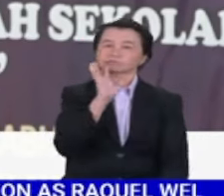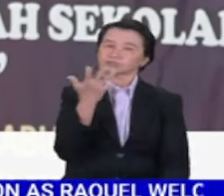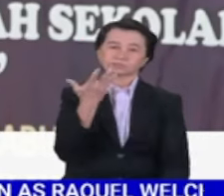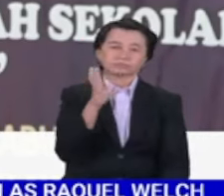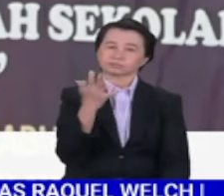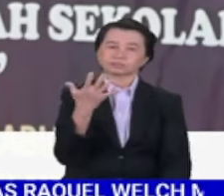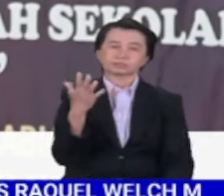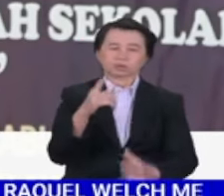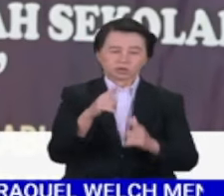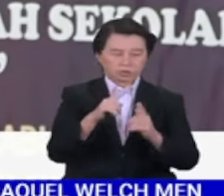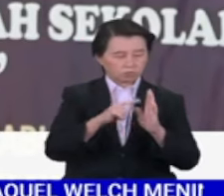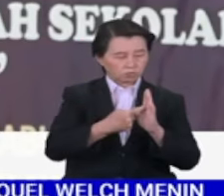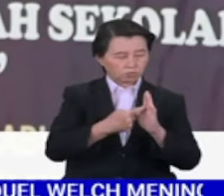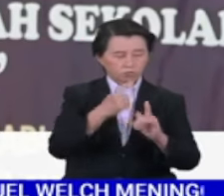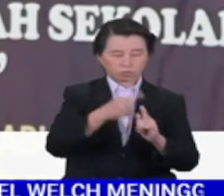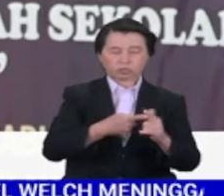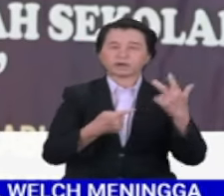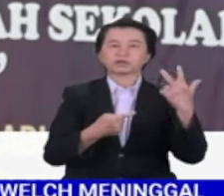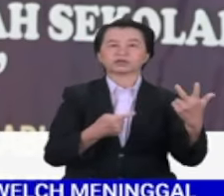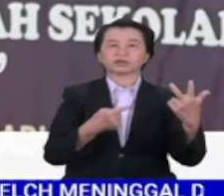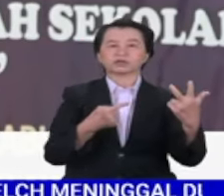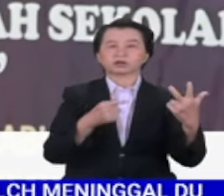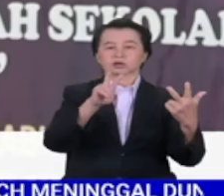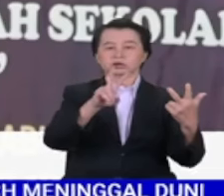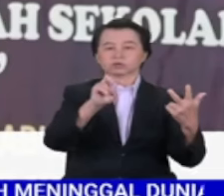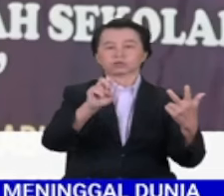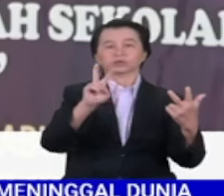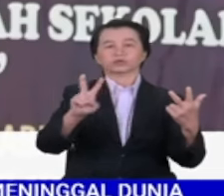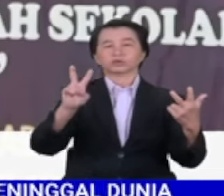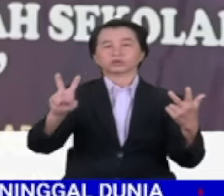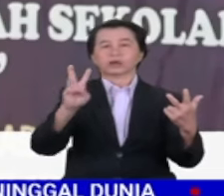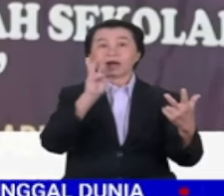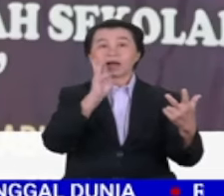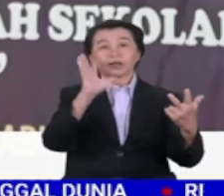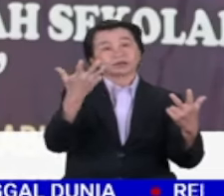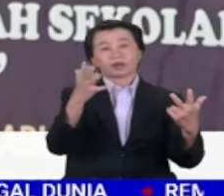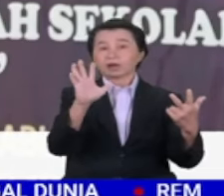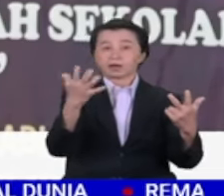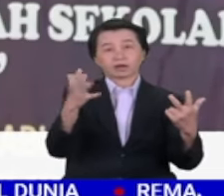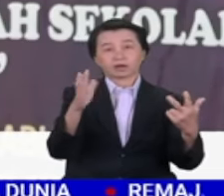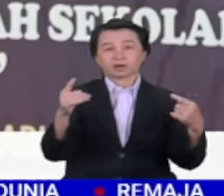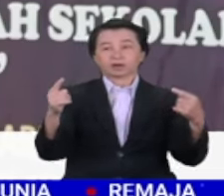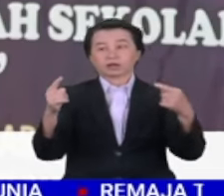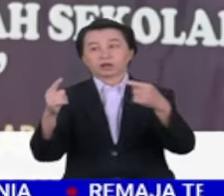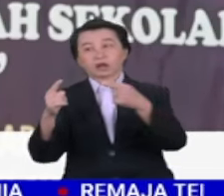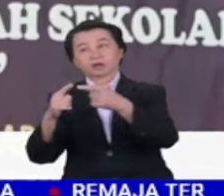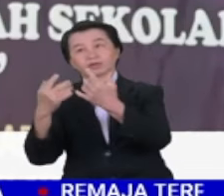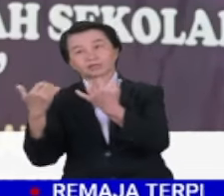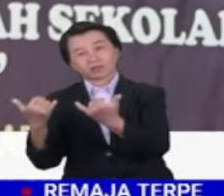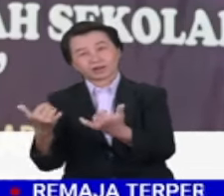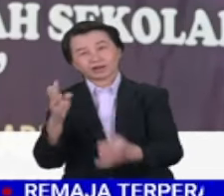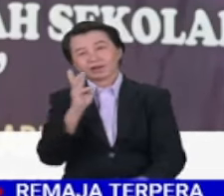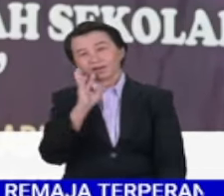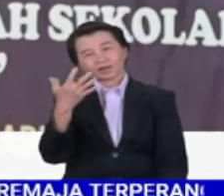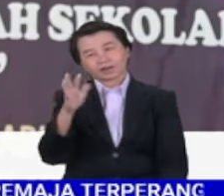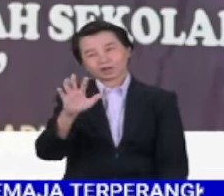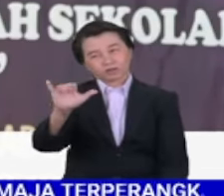bermula emas 2022 sehingga sekarang